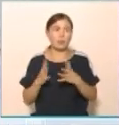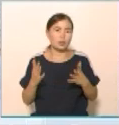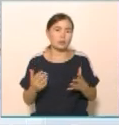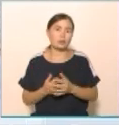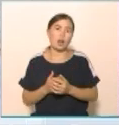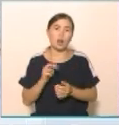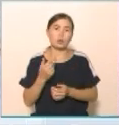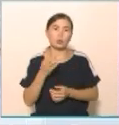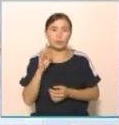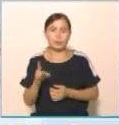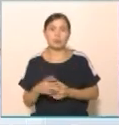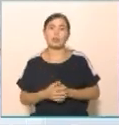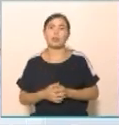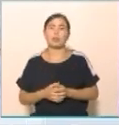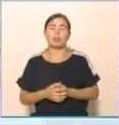Ақшұқырмен